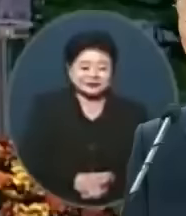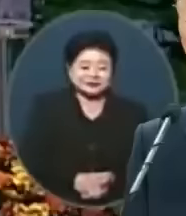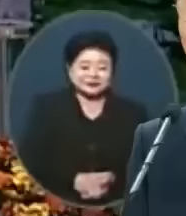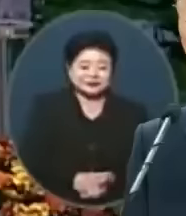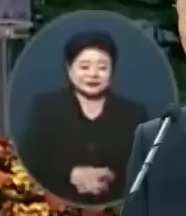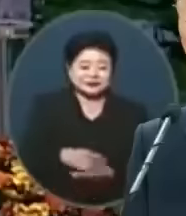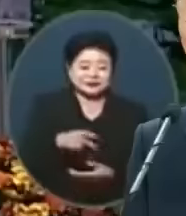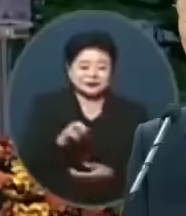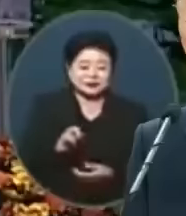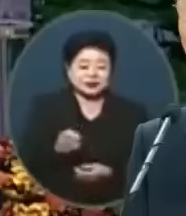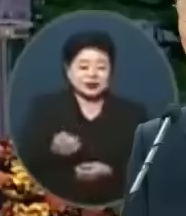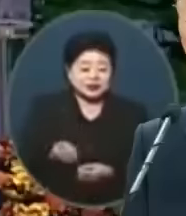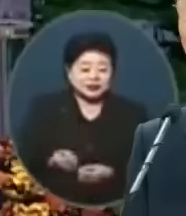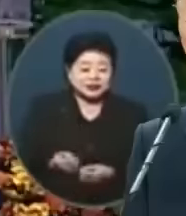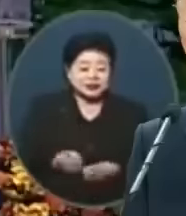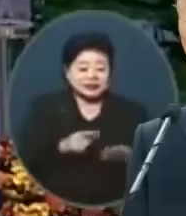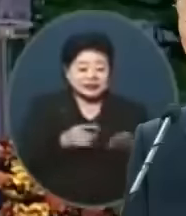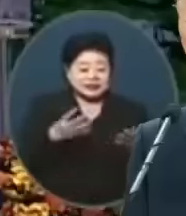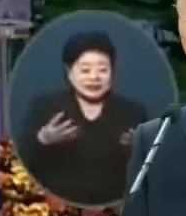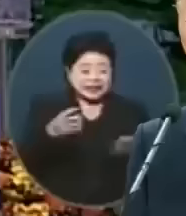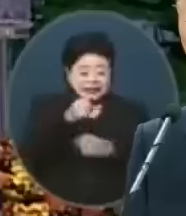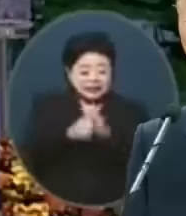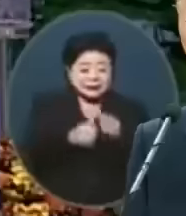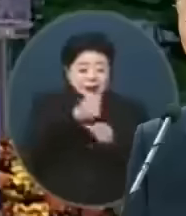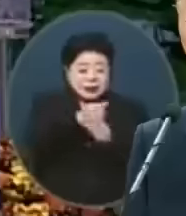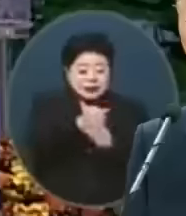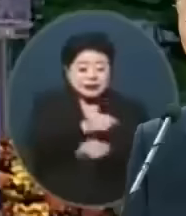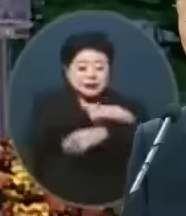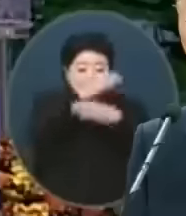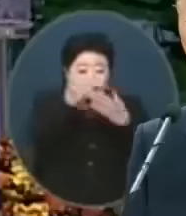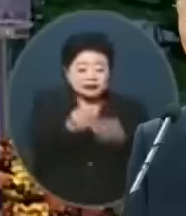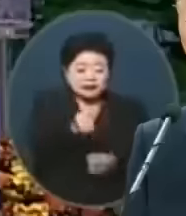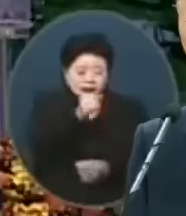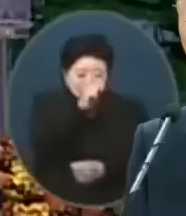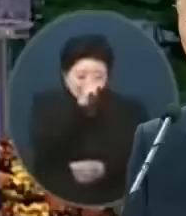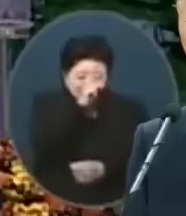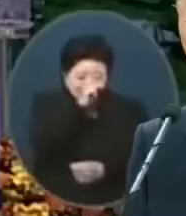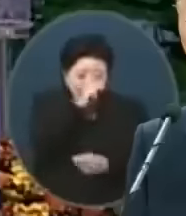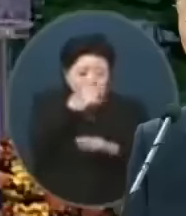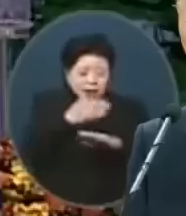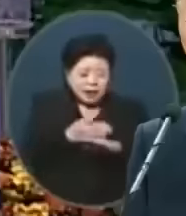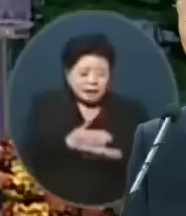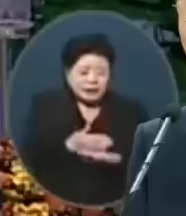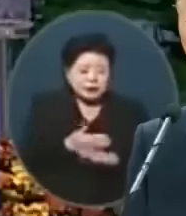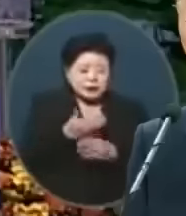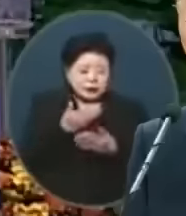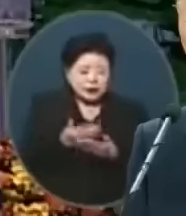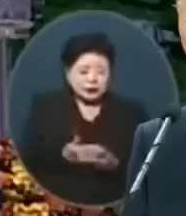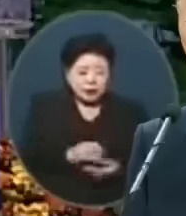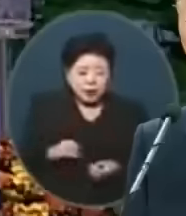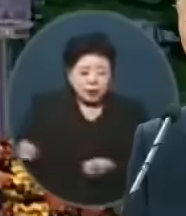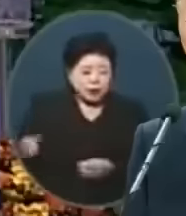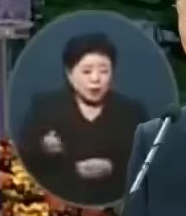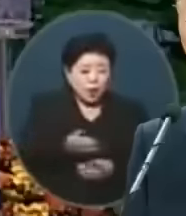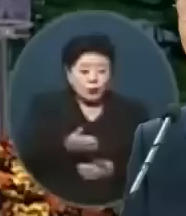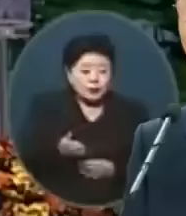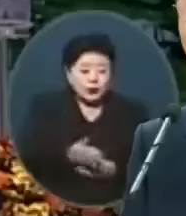디모데전서 4장 4절에 하나님이 지으신 모든 것이 선함에 감사함으로 받으면 버릴 것이